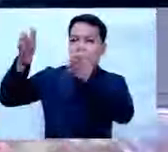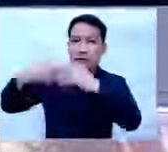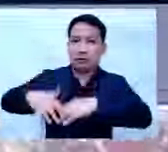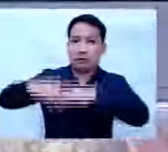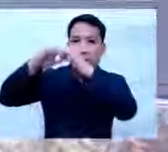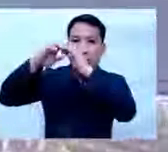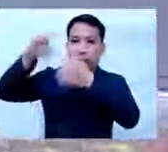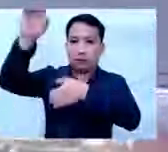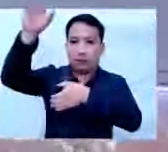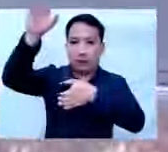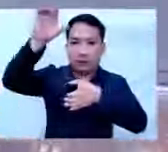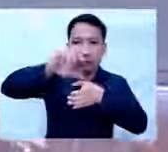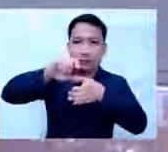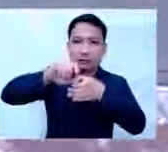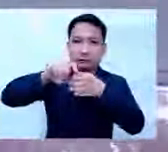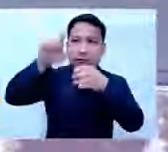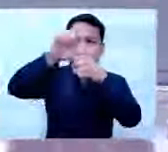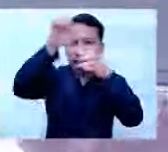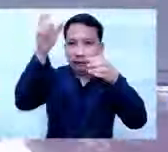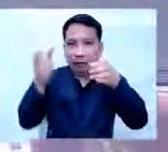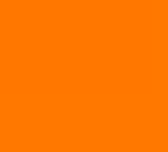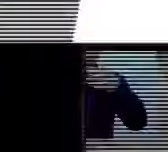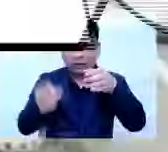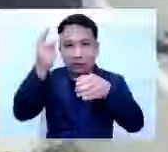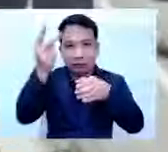Nasa frontline ng balitang yan, si John Arawa.